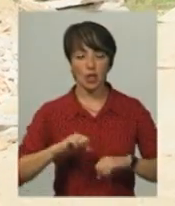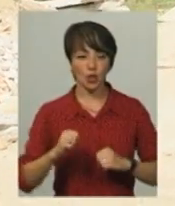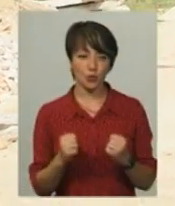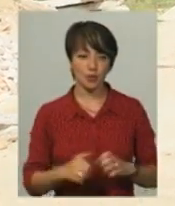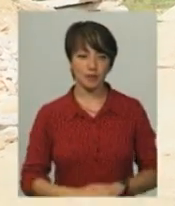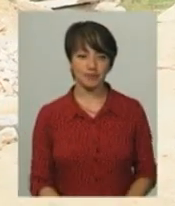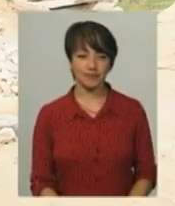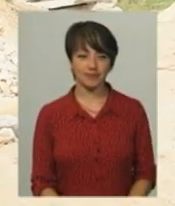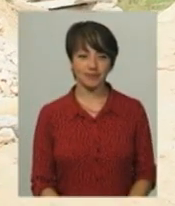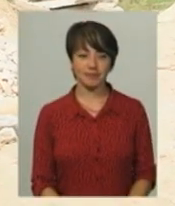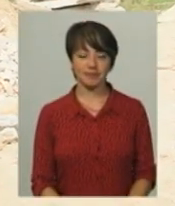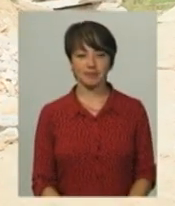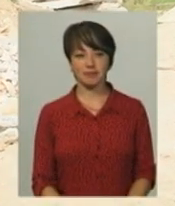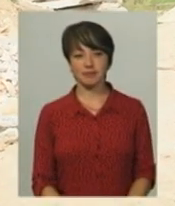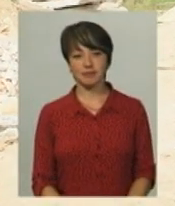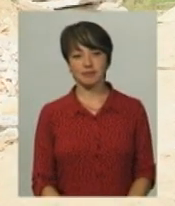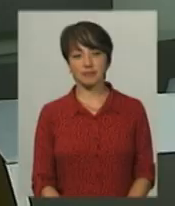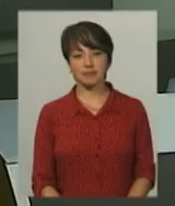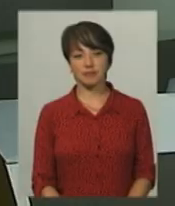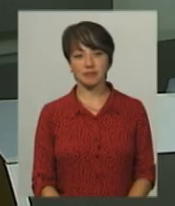Тетяна Ворожцова, Володимир Зеленчуковський, новини.